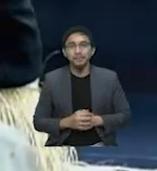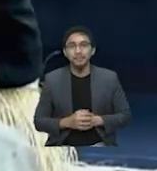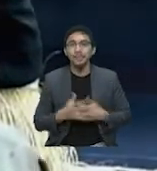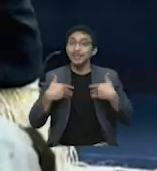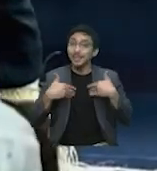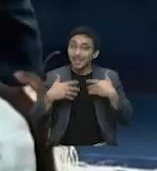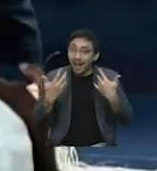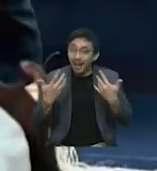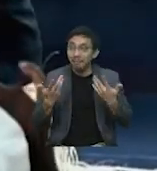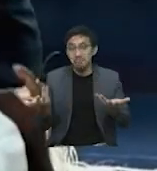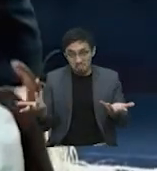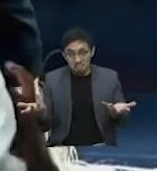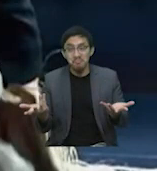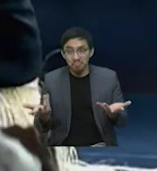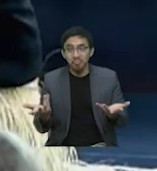mau